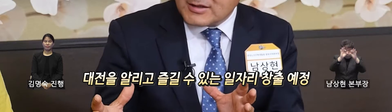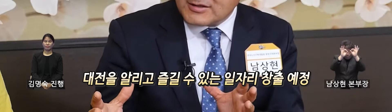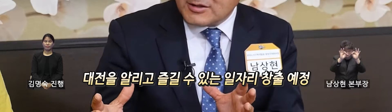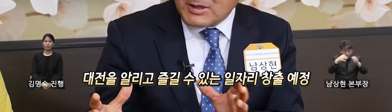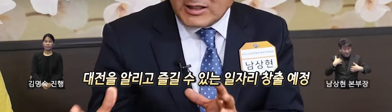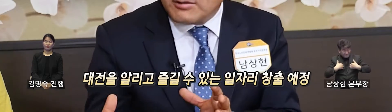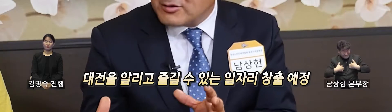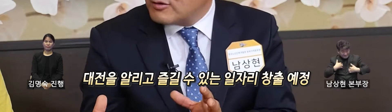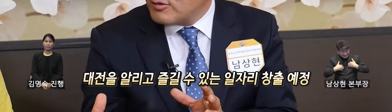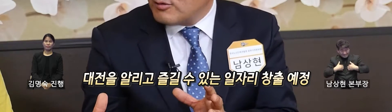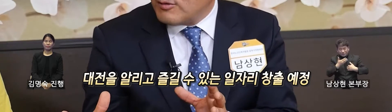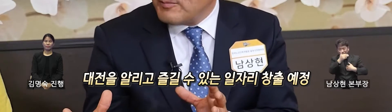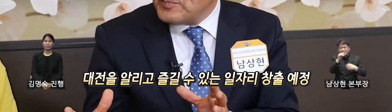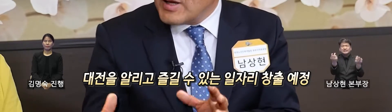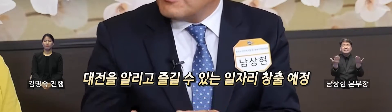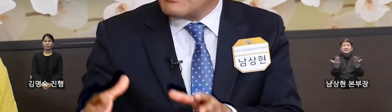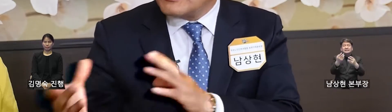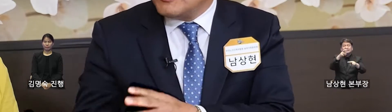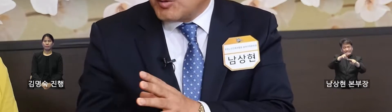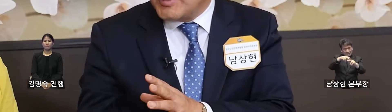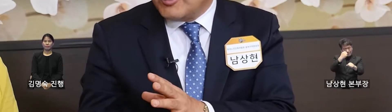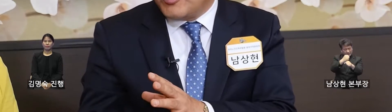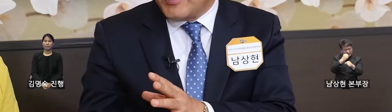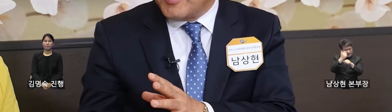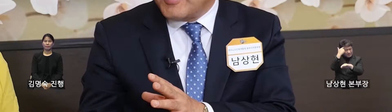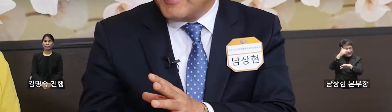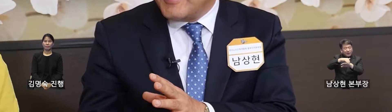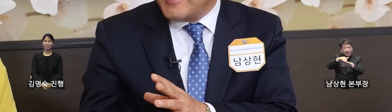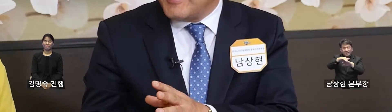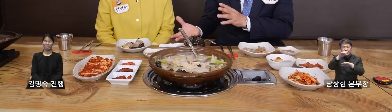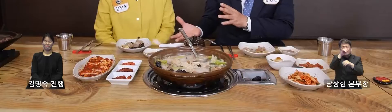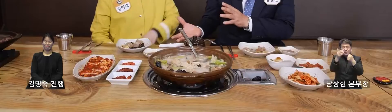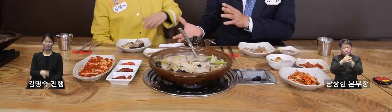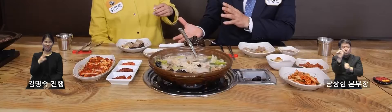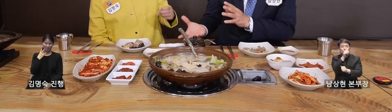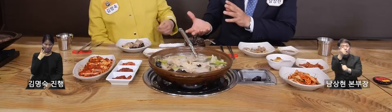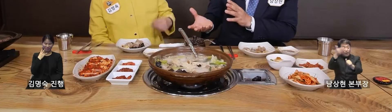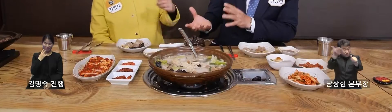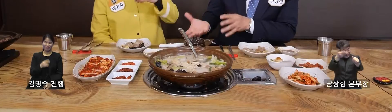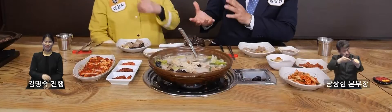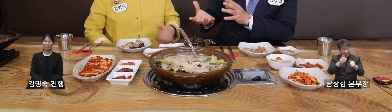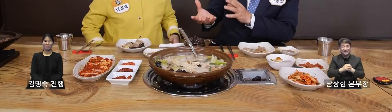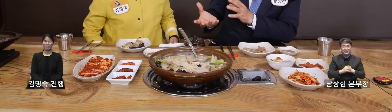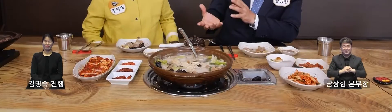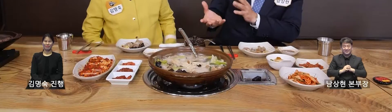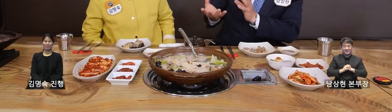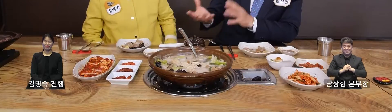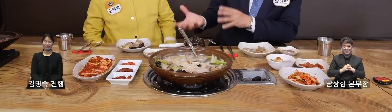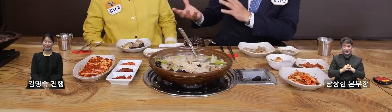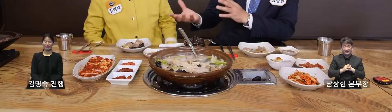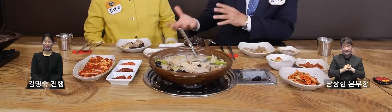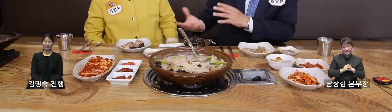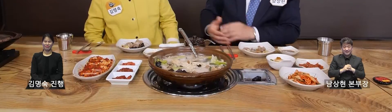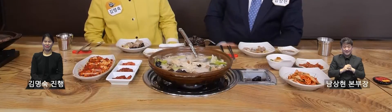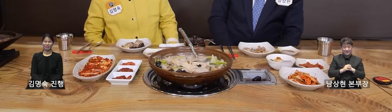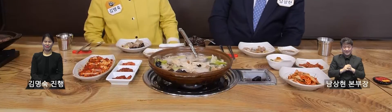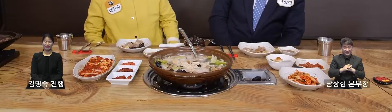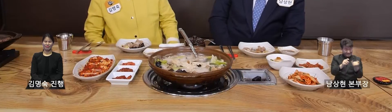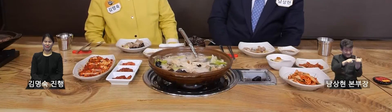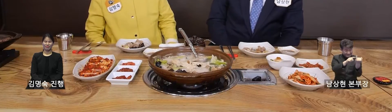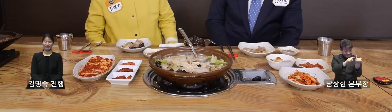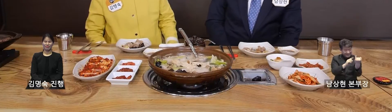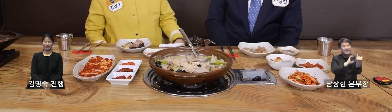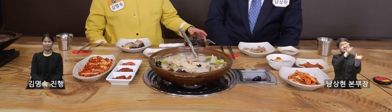있는 일자리들을 많이 만들 거고 많이 소개해 주세요. 네. 네. 아유 소개는